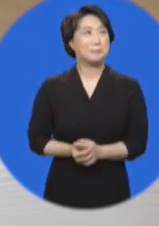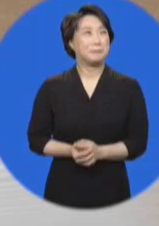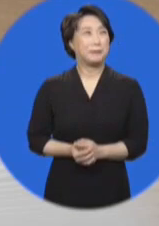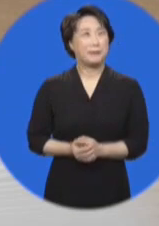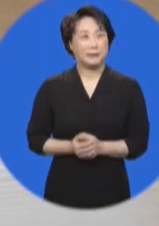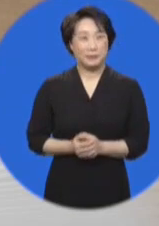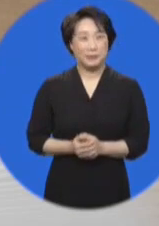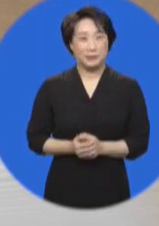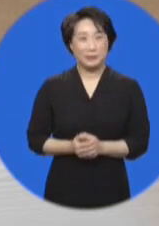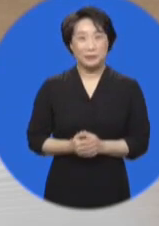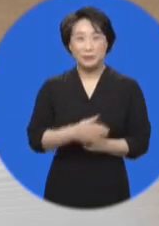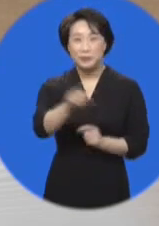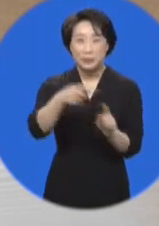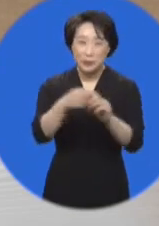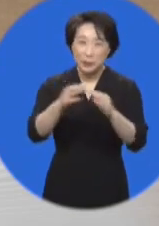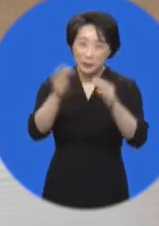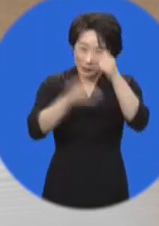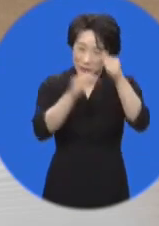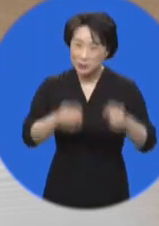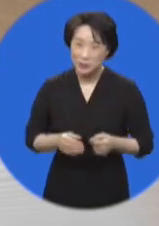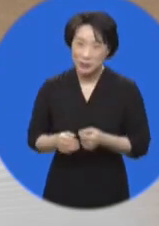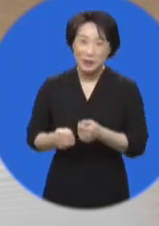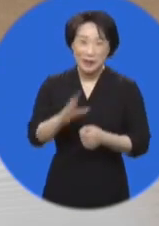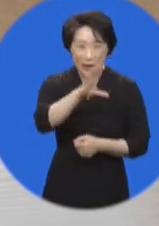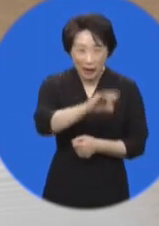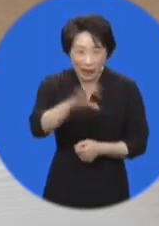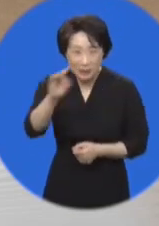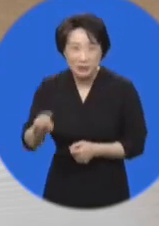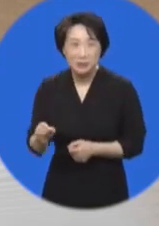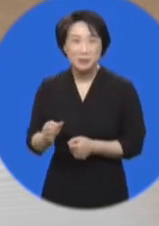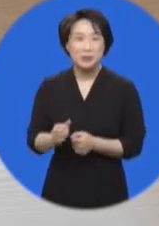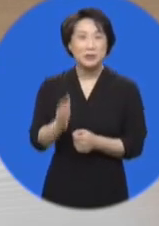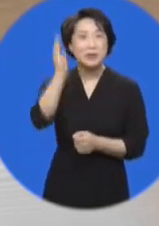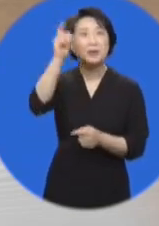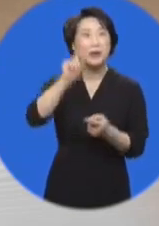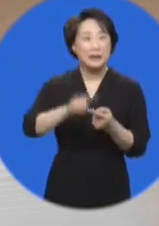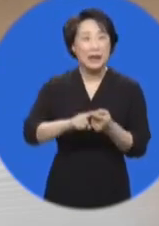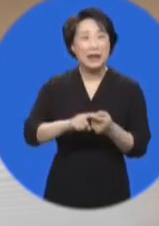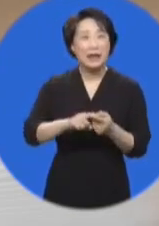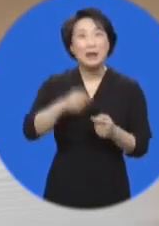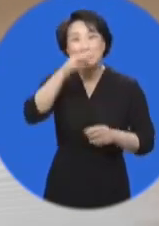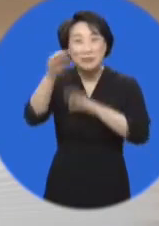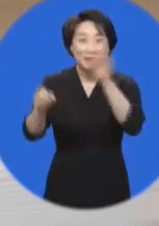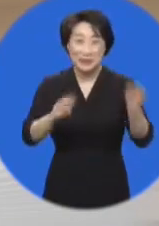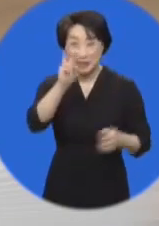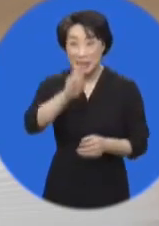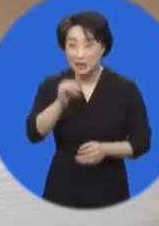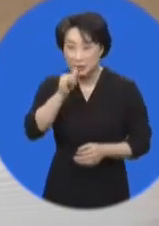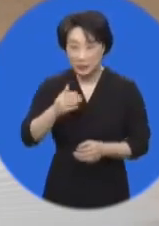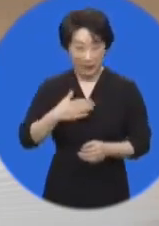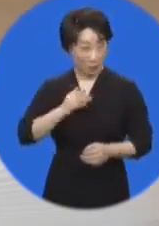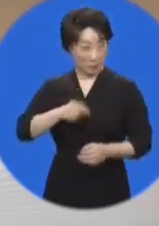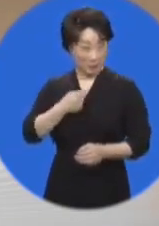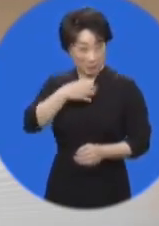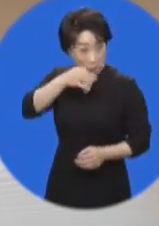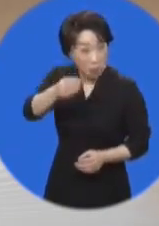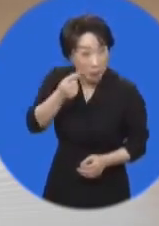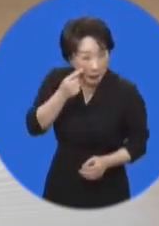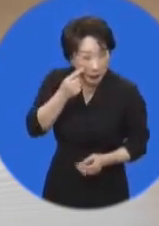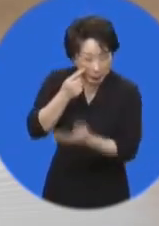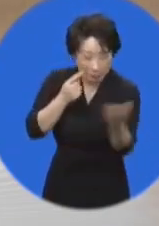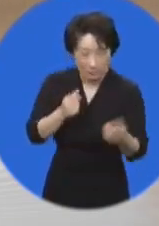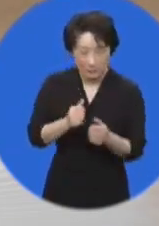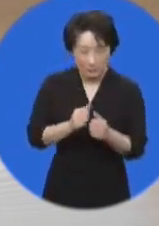우리 교인들과 가끔 찬양하다 부른 찬양이 있어요. 저 혼자 할 테니까 아무도 따라서 하지